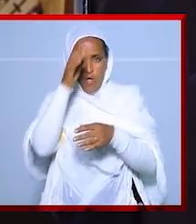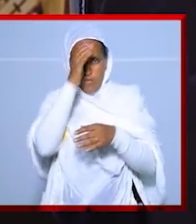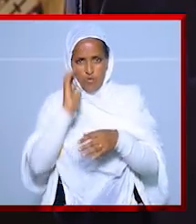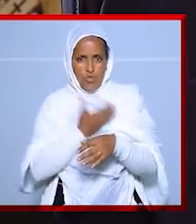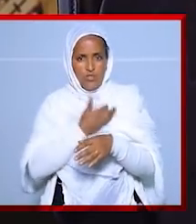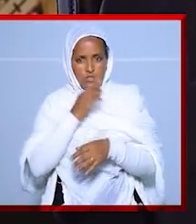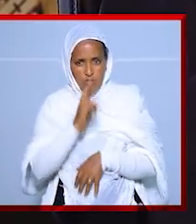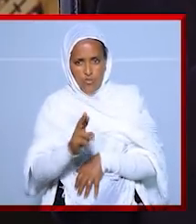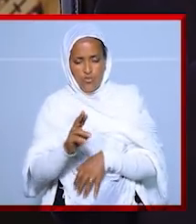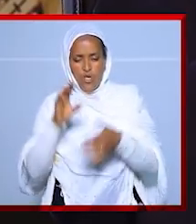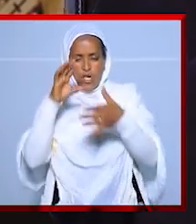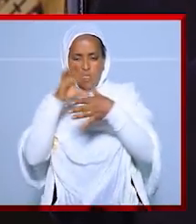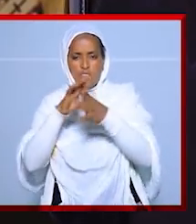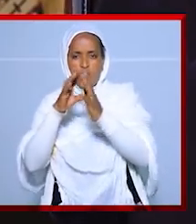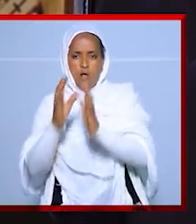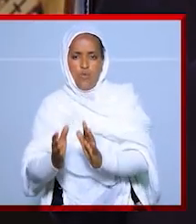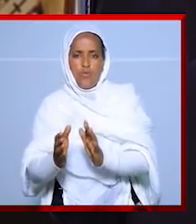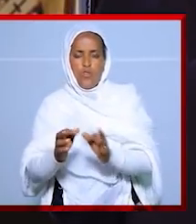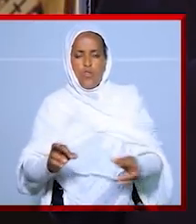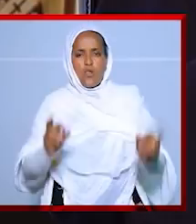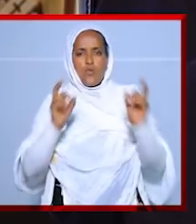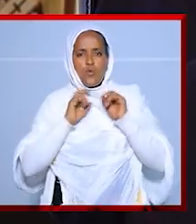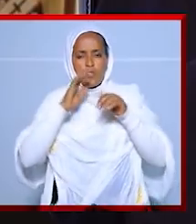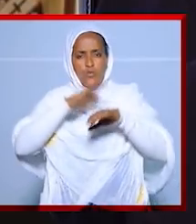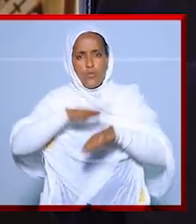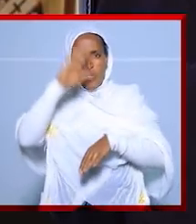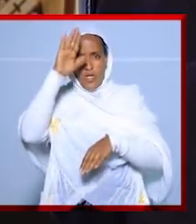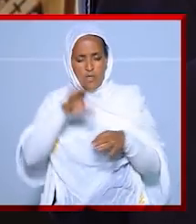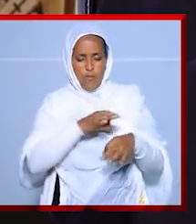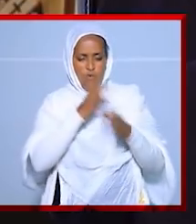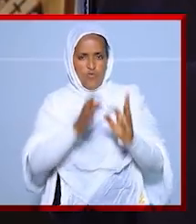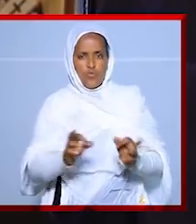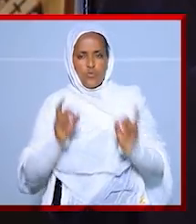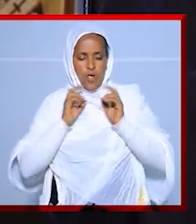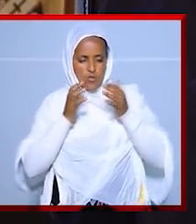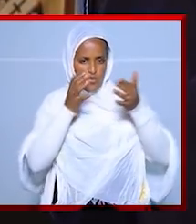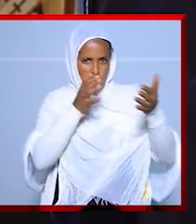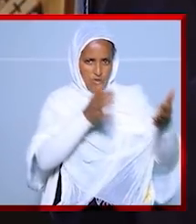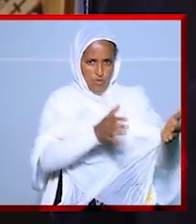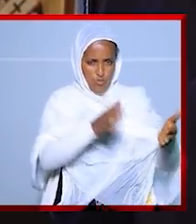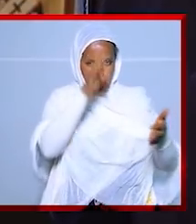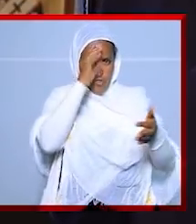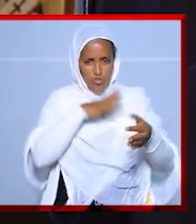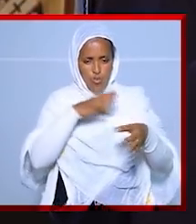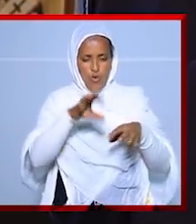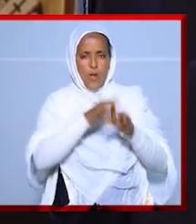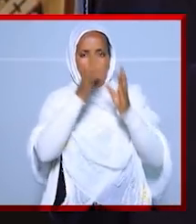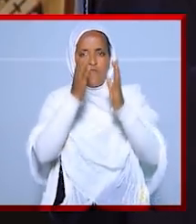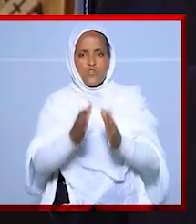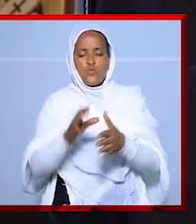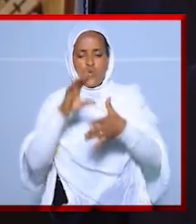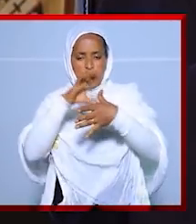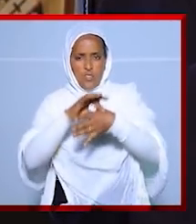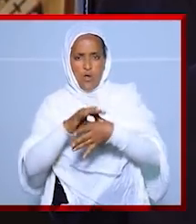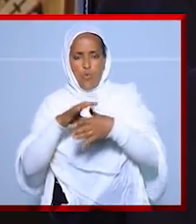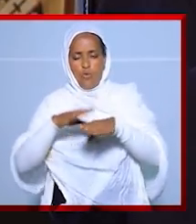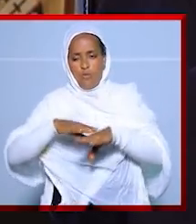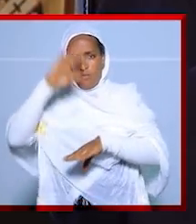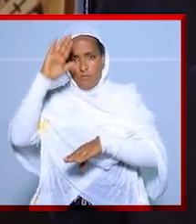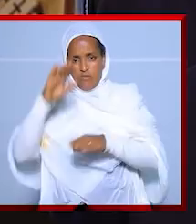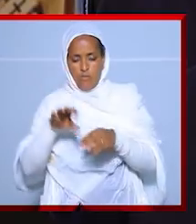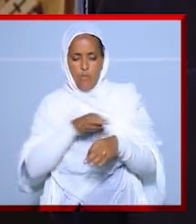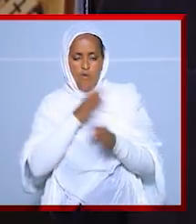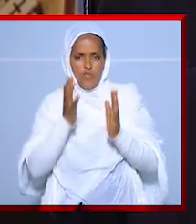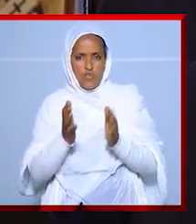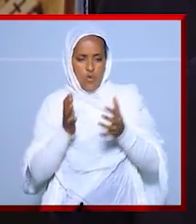የነበሩ አባቶች ናቸው። ከስጋዊ ህይወታቸው ይልቅ ለመንፈሳዊ ህይወታቸው ያደሉ ሰው ከመንፈሳዊ ከስጋዊው